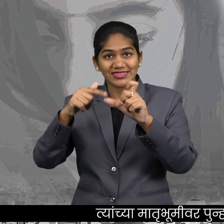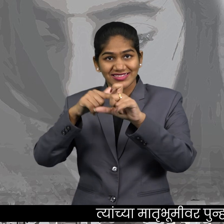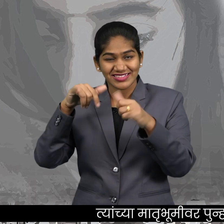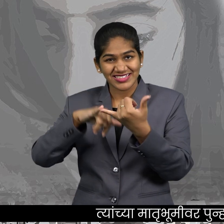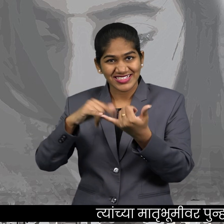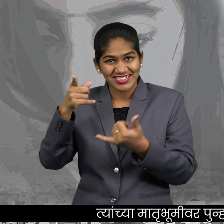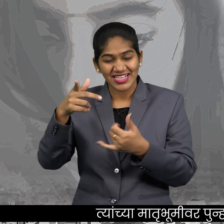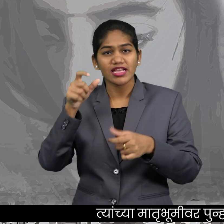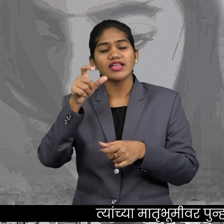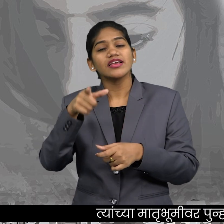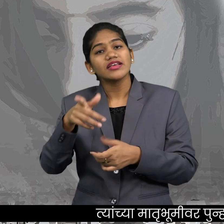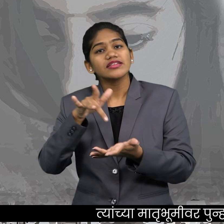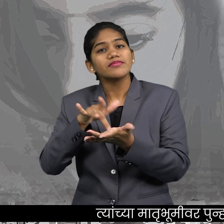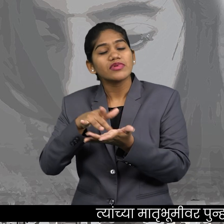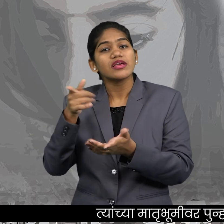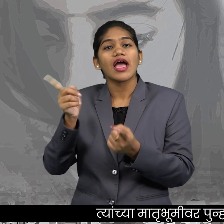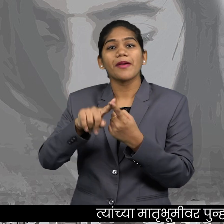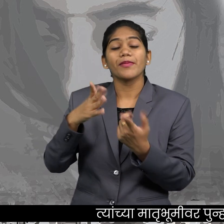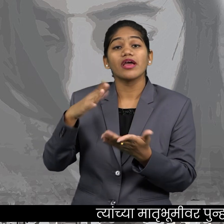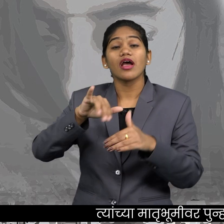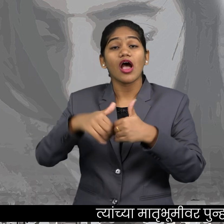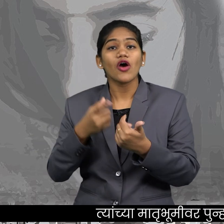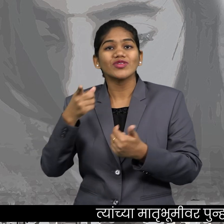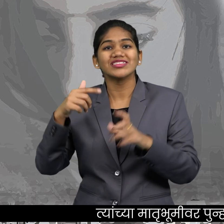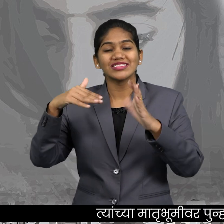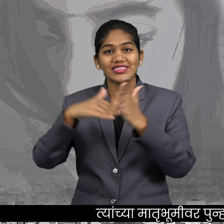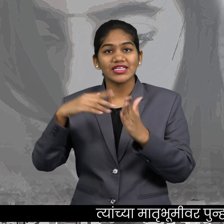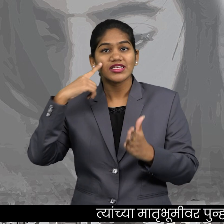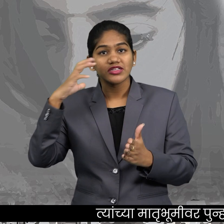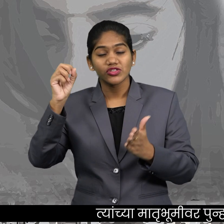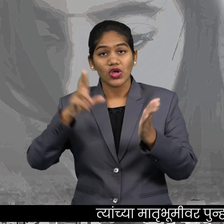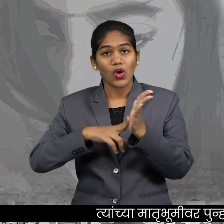त्यांच्या मातृभूमीवर पुन्हा दावा करण्याच्या इच्छेने झाला.